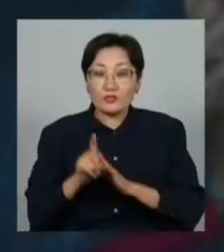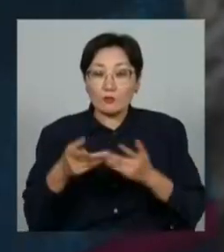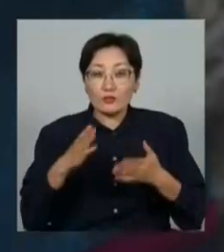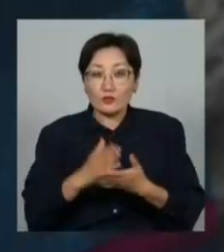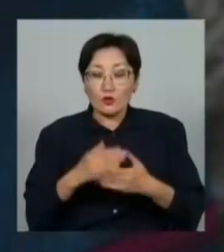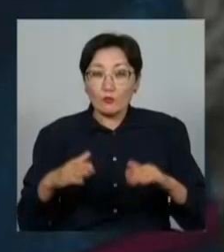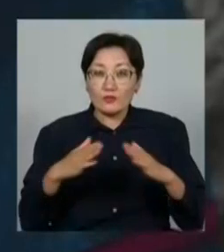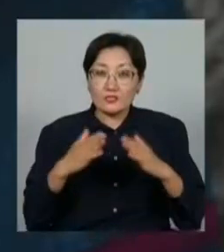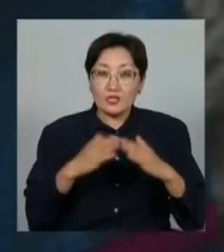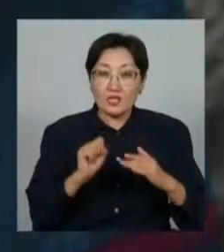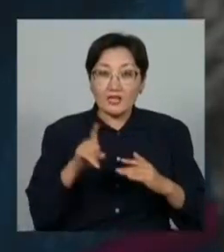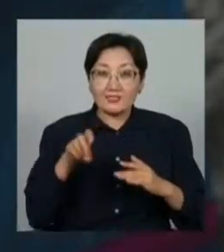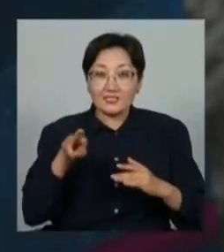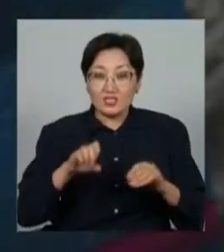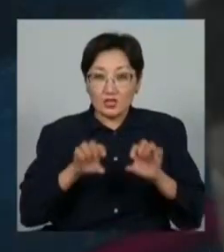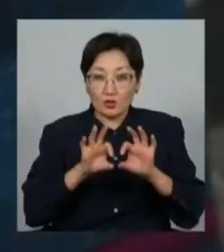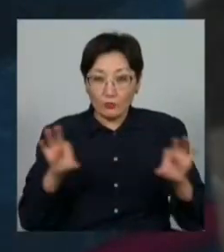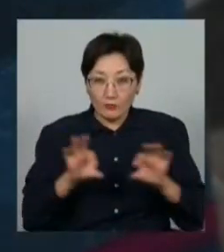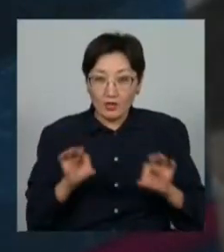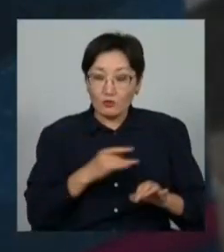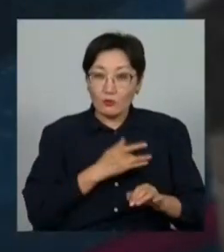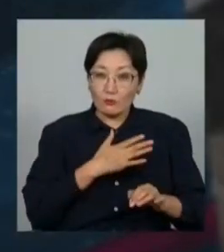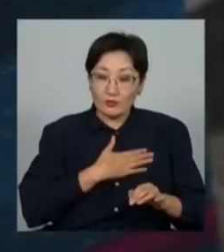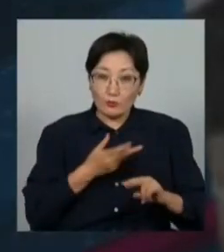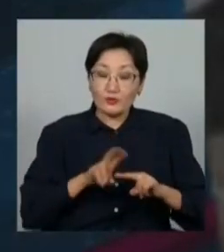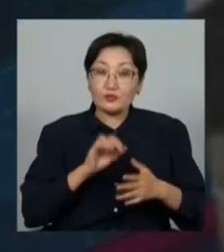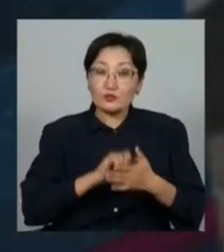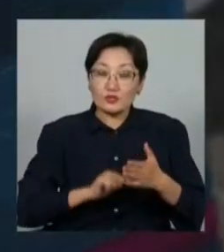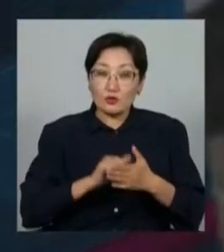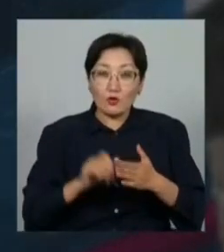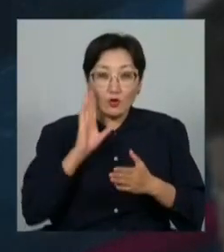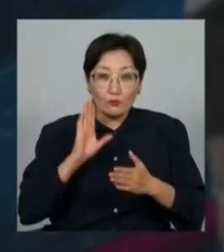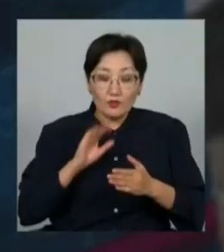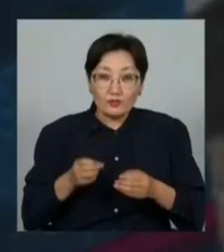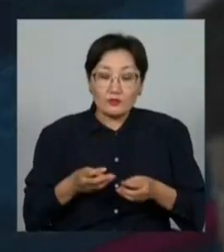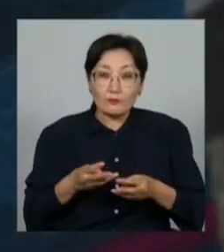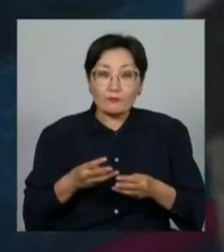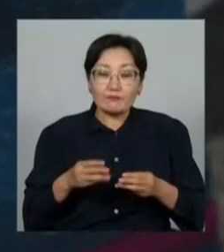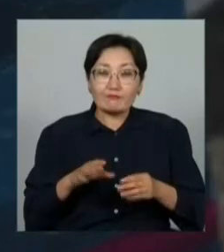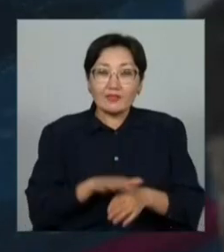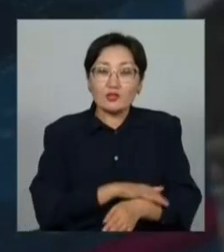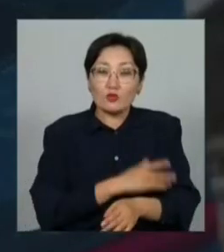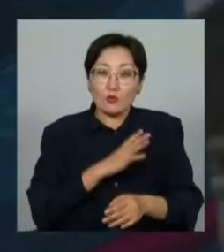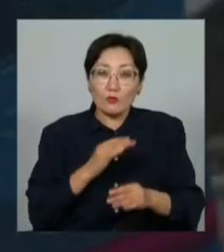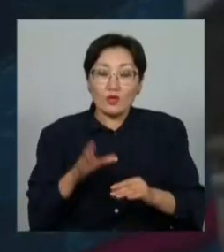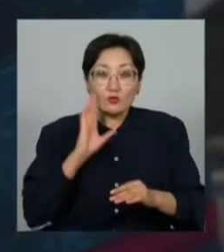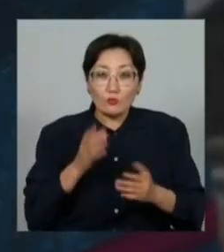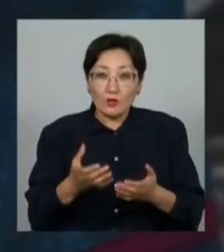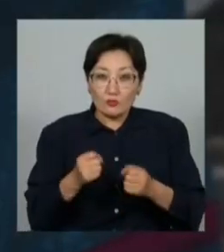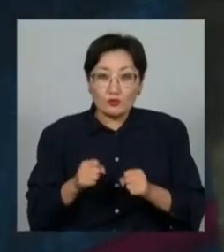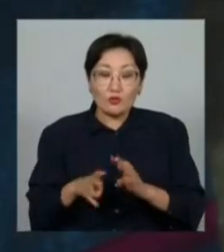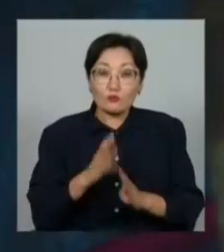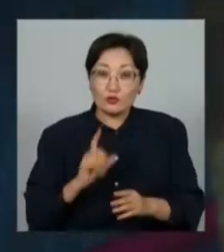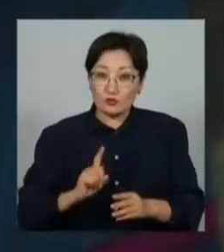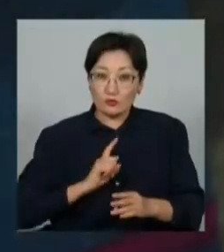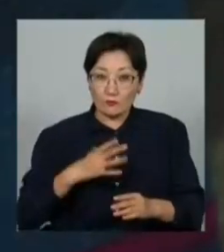орналасқан үйлер артезиан құбырларын еншілеп алған. Соның салдарынан судың ағысы баяулап, су алушылар ұзақ сонар кезекте тұруға мәжбүр.